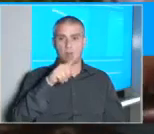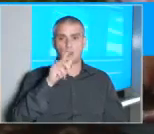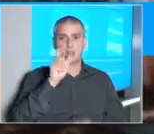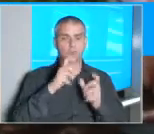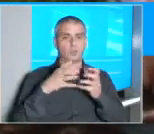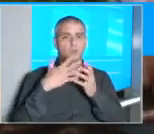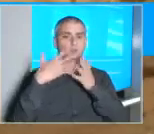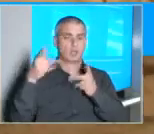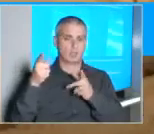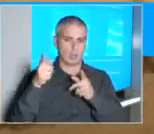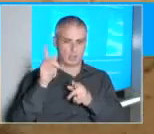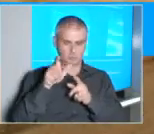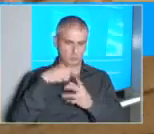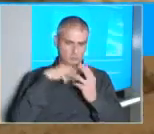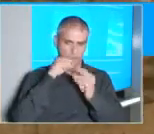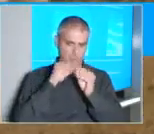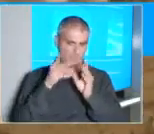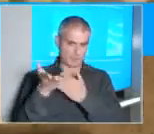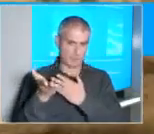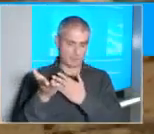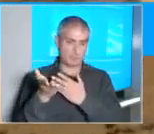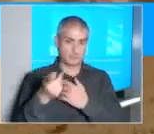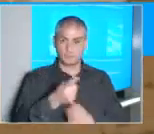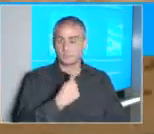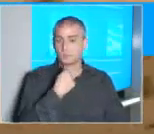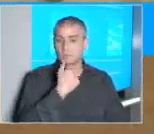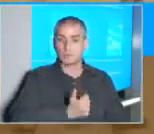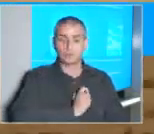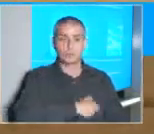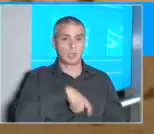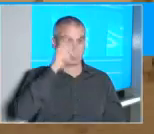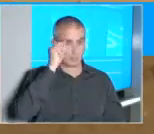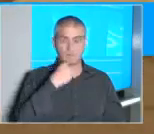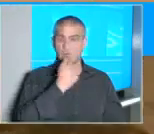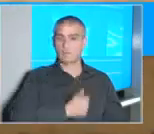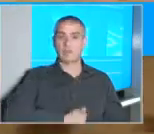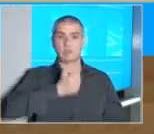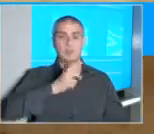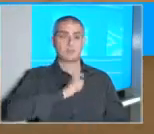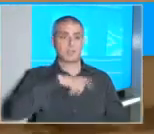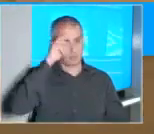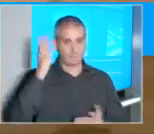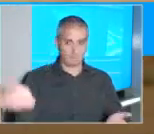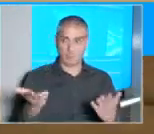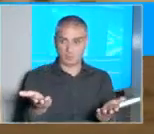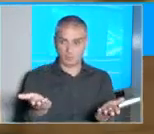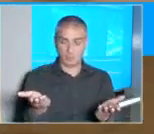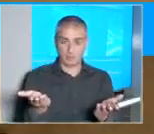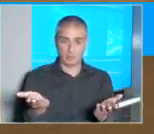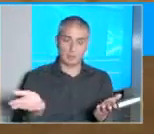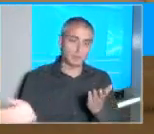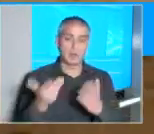לאנשי הגוש הגדול, אותם גורמים שאיתם דיברת. אומר ראש עיריית תל אביב, אומרת הנהלת עיריית תל אביב, קדימה.